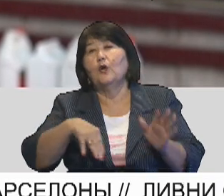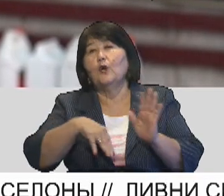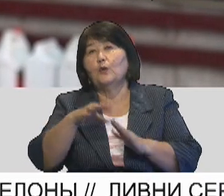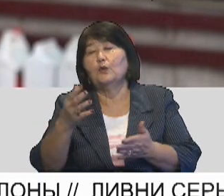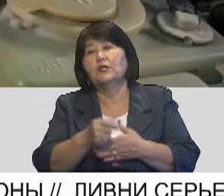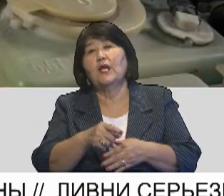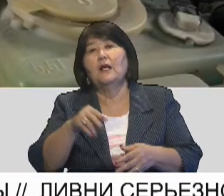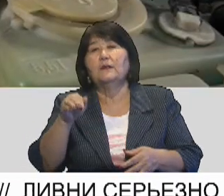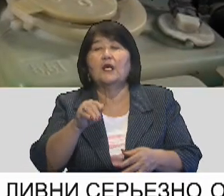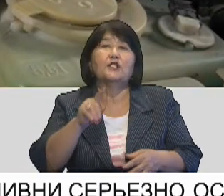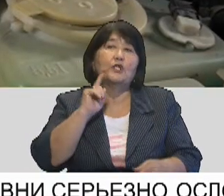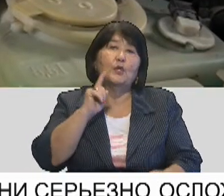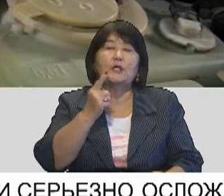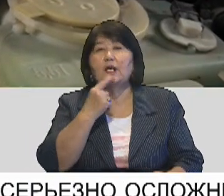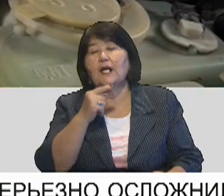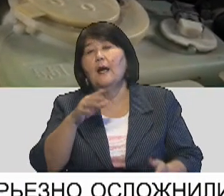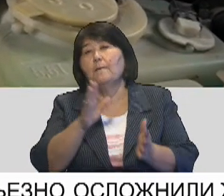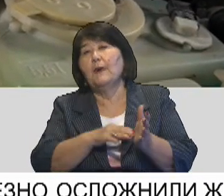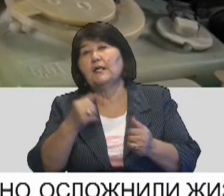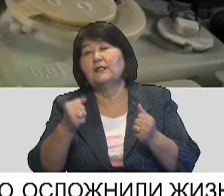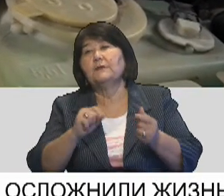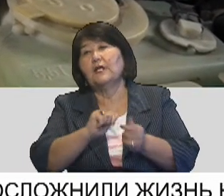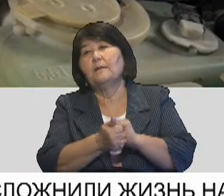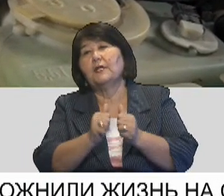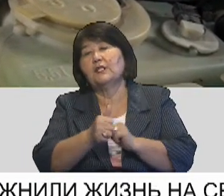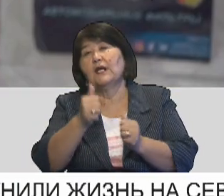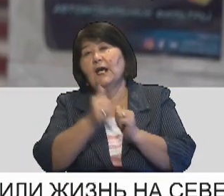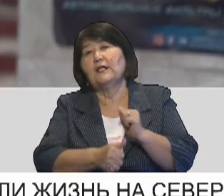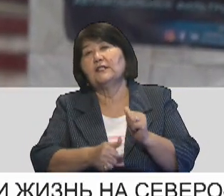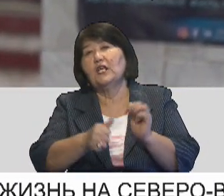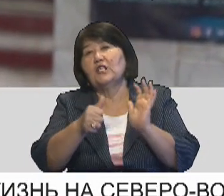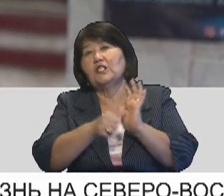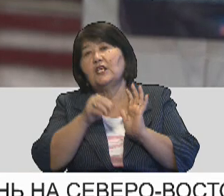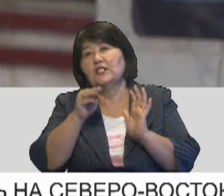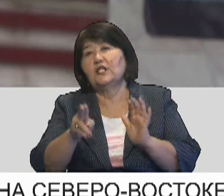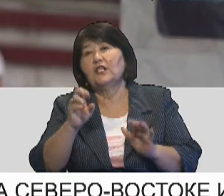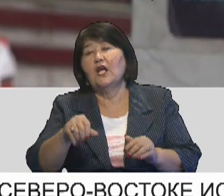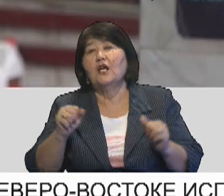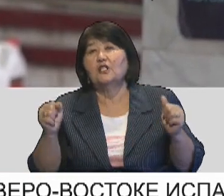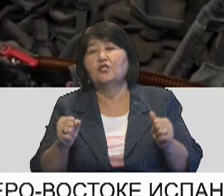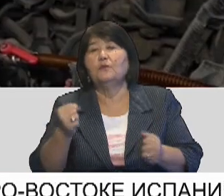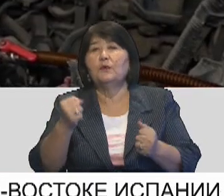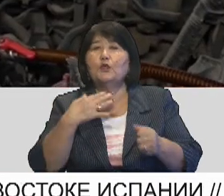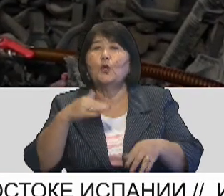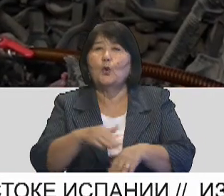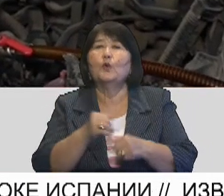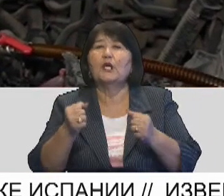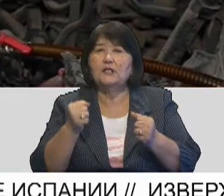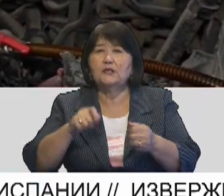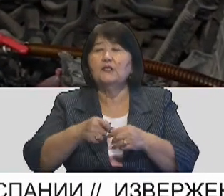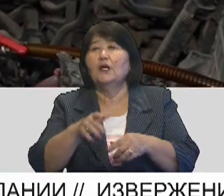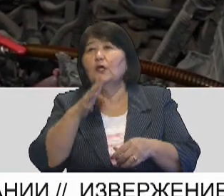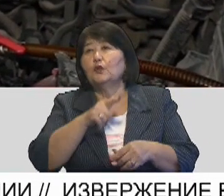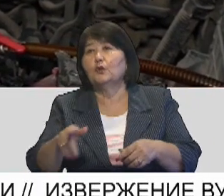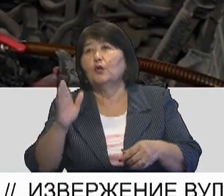выбирать зеленый или красный. Масло в машине лучше менять каждые 6 тысяч километров. Зимой машина долго заводится, соответственно, срок